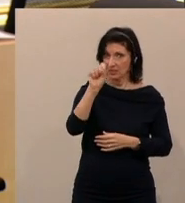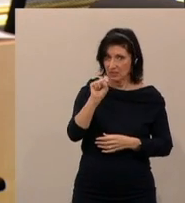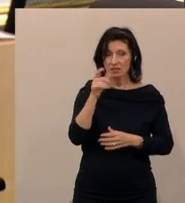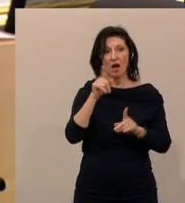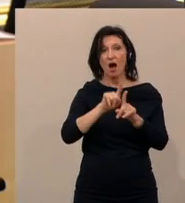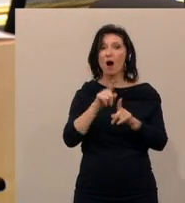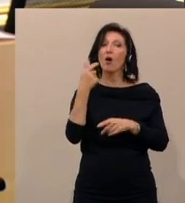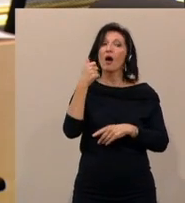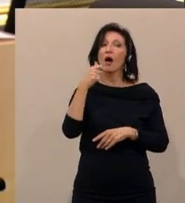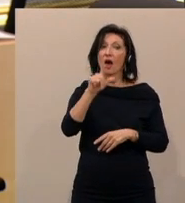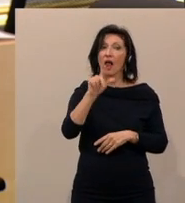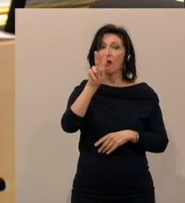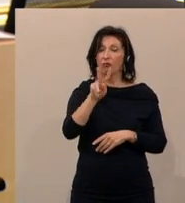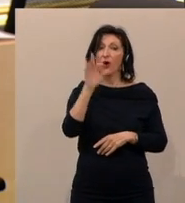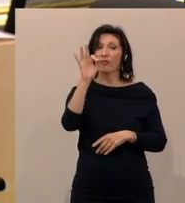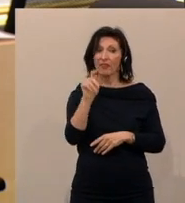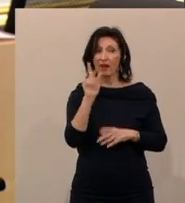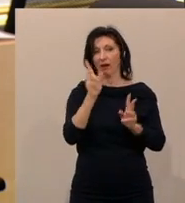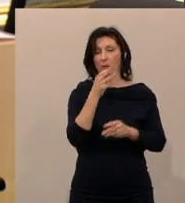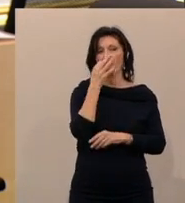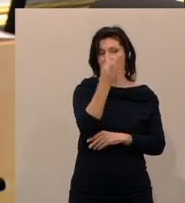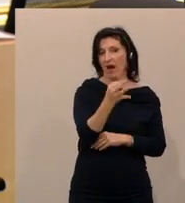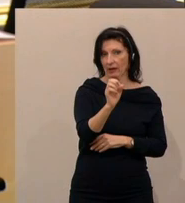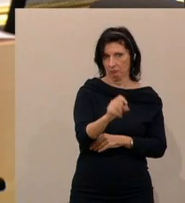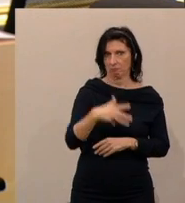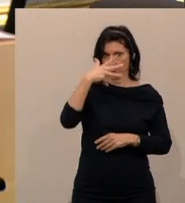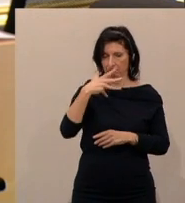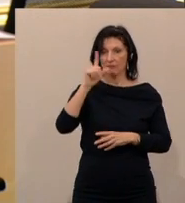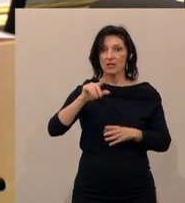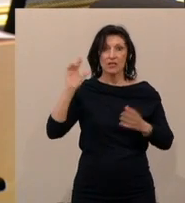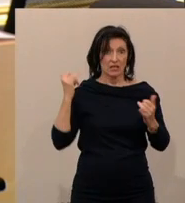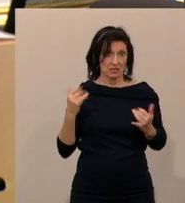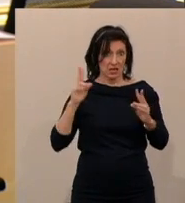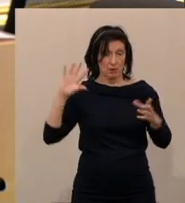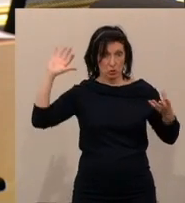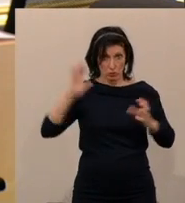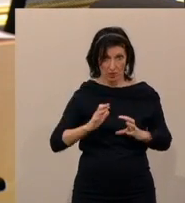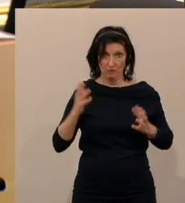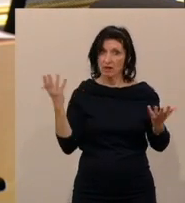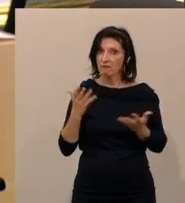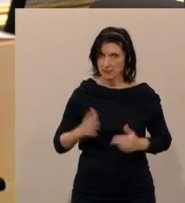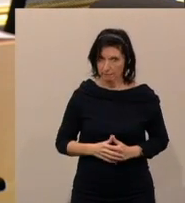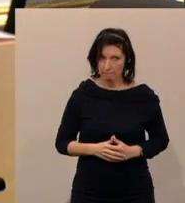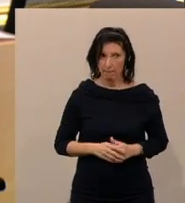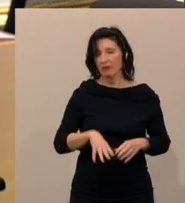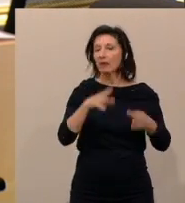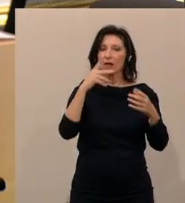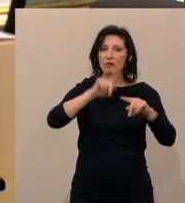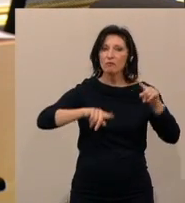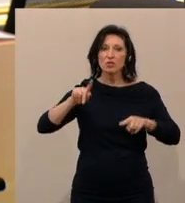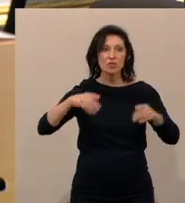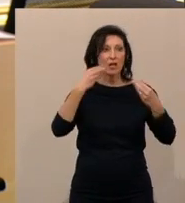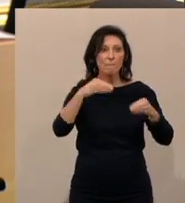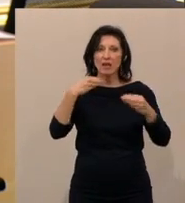Anfrage an das LVT ist möglich. Zusammenfassend ergibt sich somit: dass die in den Materiengesetzen